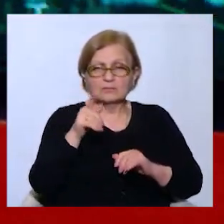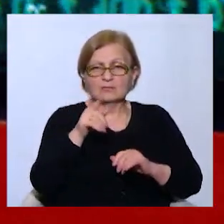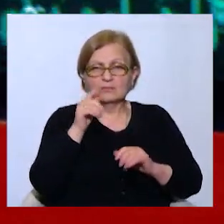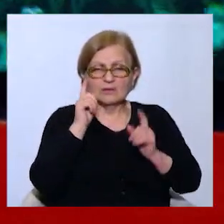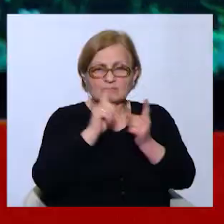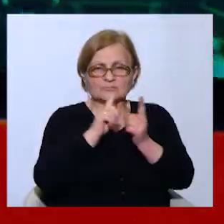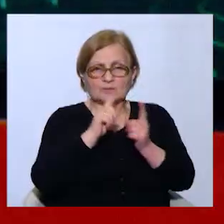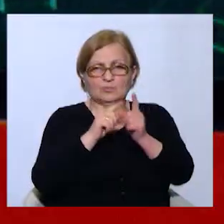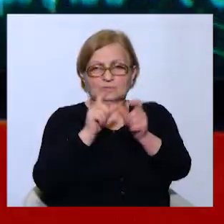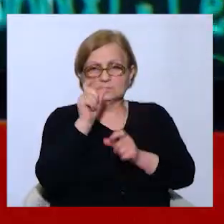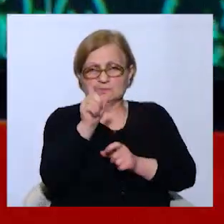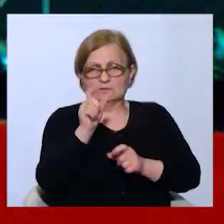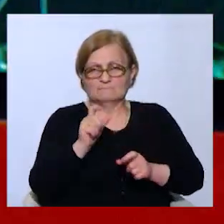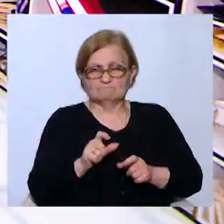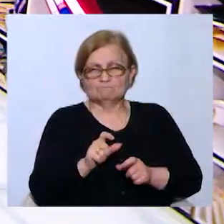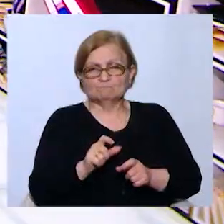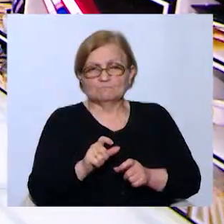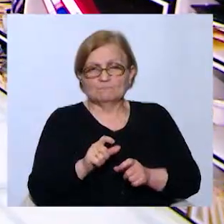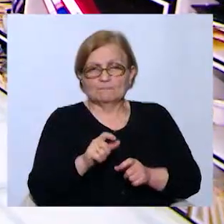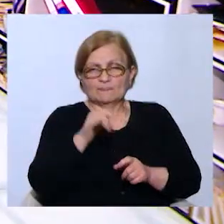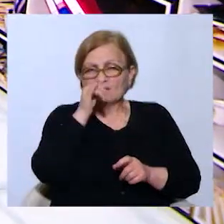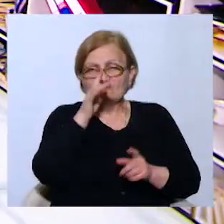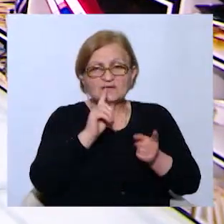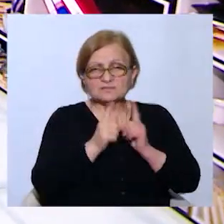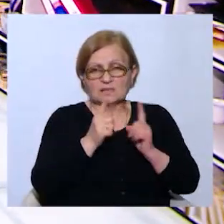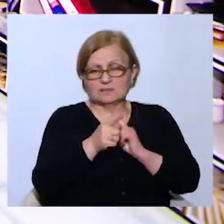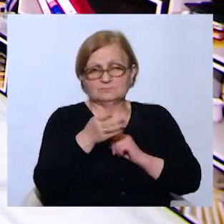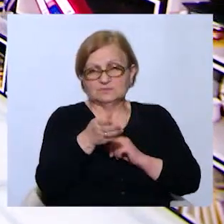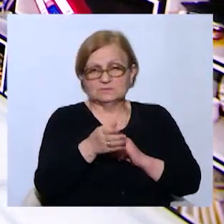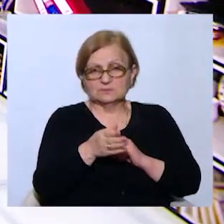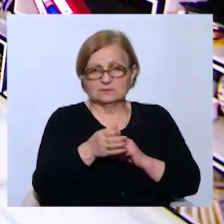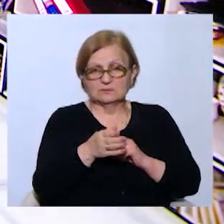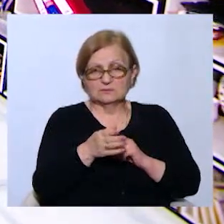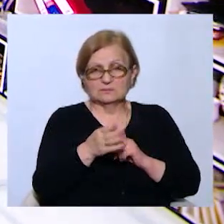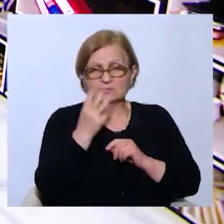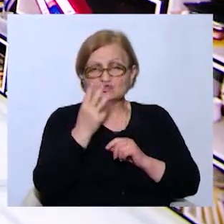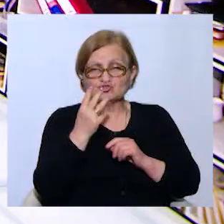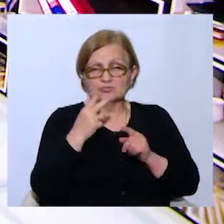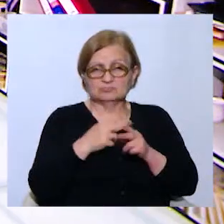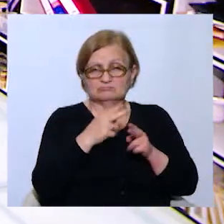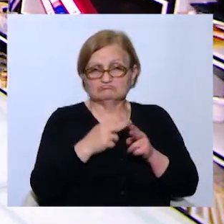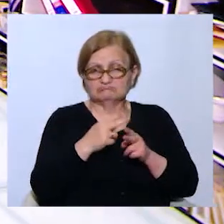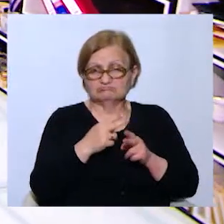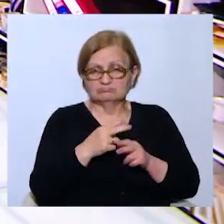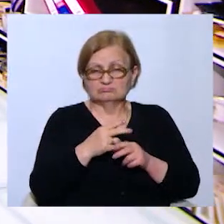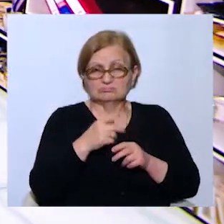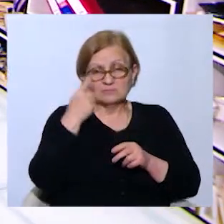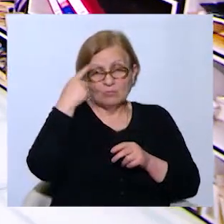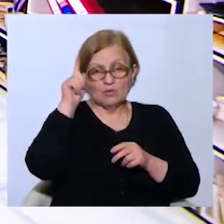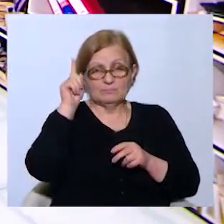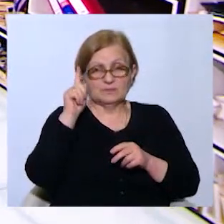დამტკიცებებში ხვდებოდათ ეს სიტყვა, რომელიც ვერ ითარგმნებოდა ესე ვთქვათ, შილს გამო. და ესპანელებმა